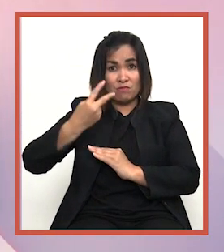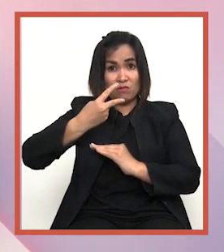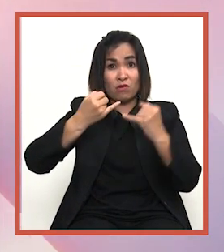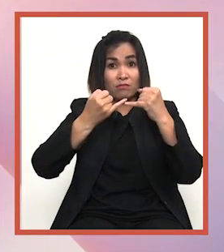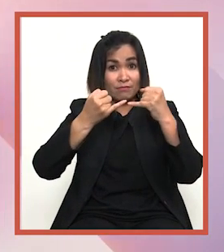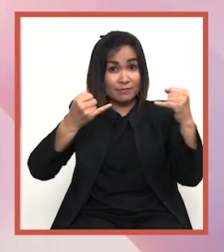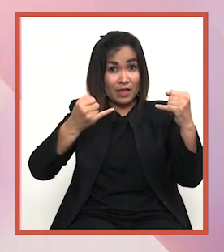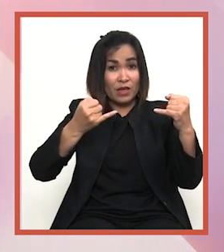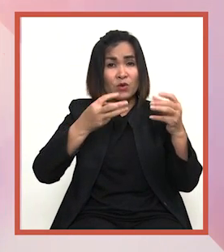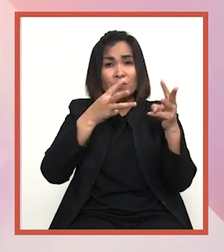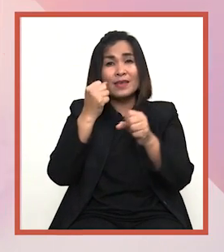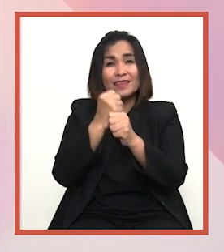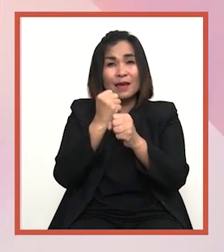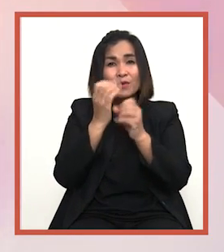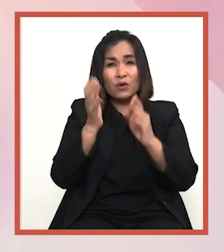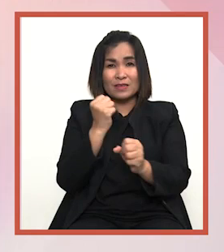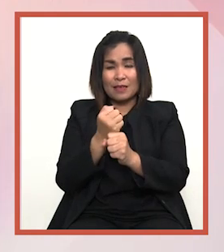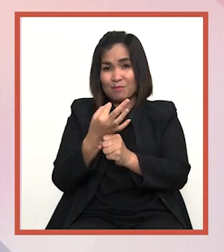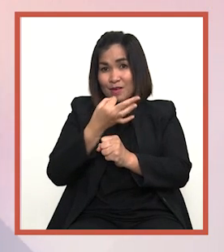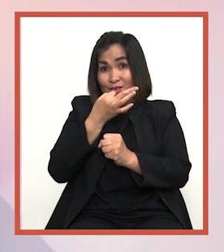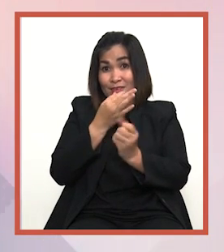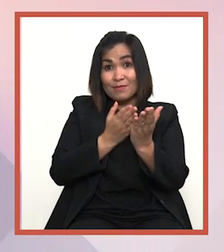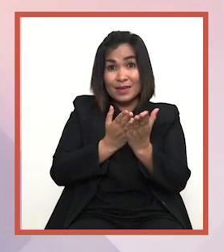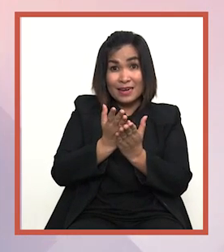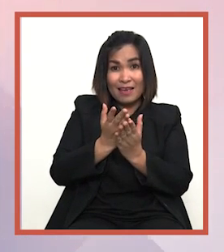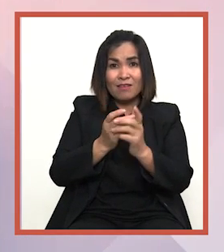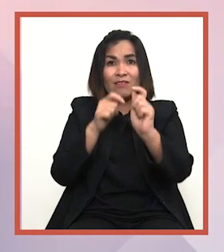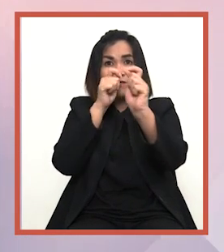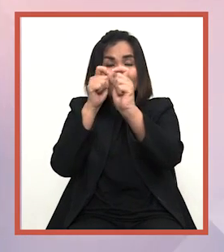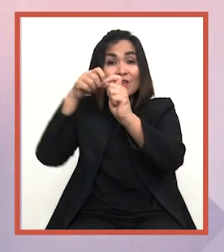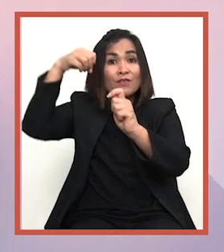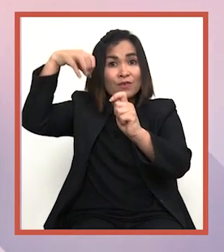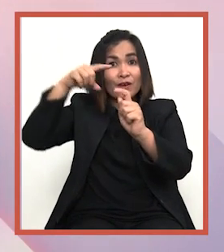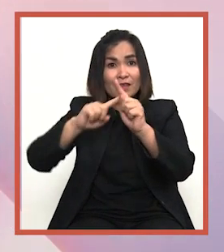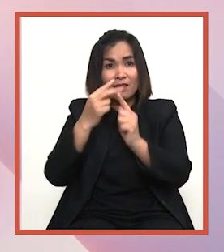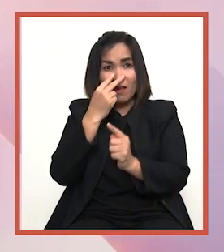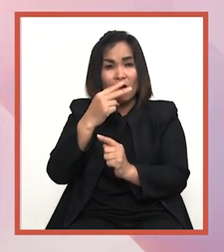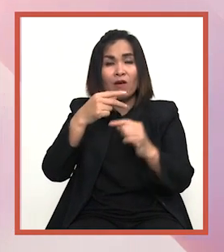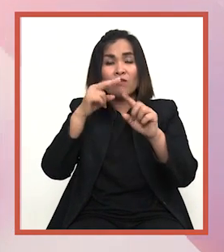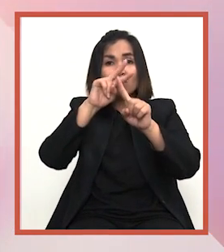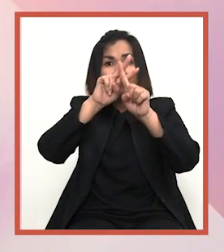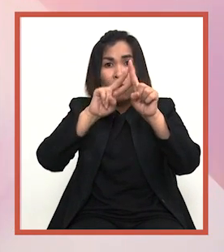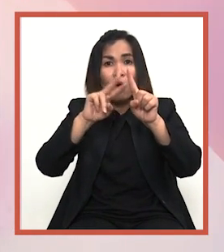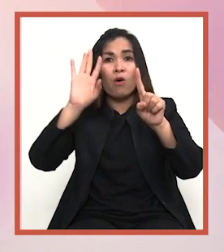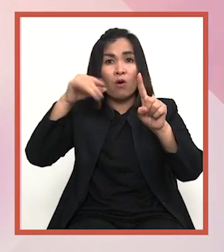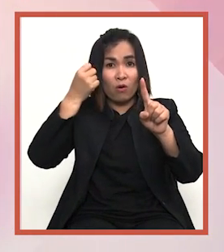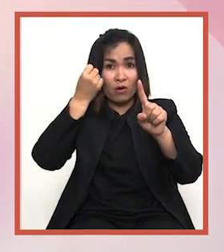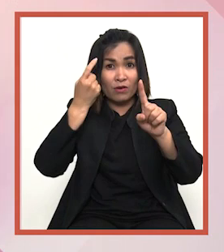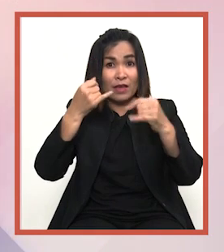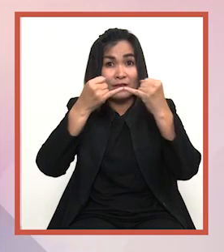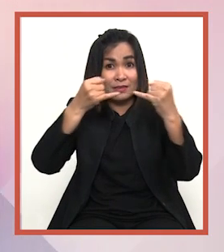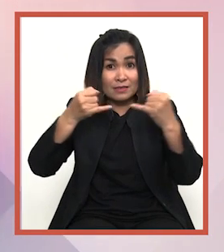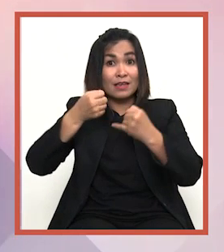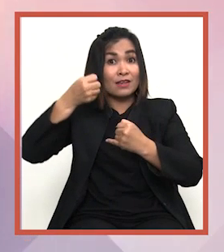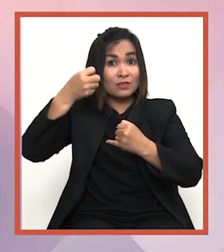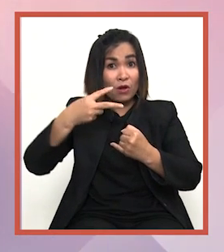าจะรู้รับรู้ได้ง่ายกว่าการที่เราวาดรูปนะครับหรือว่าการที่เราเขียนเป็นสัญลักษณ์แบบงานสมบูรณ์นั่นเองนะครับเข